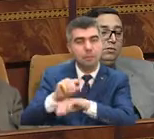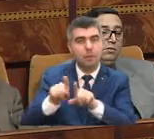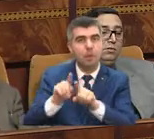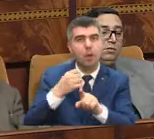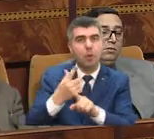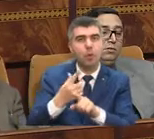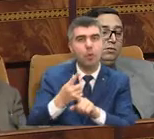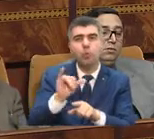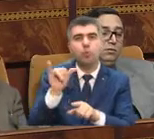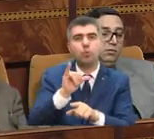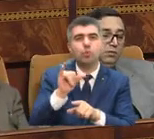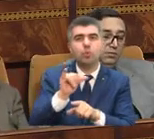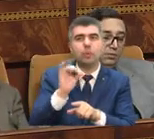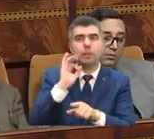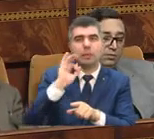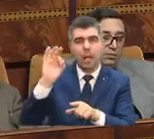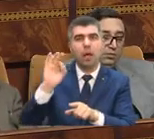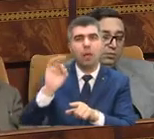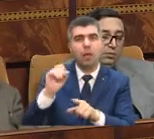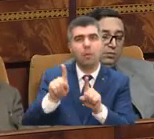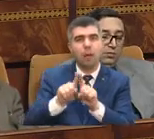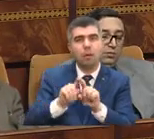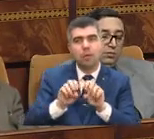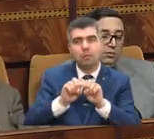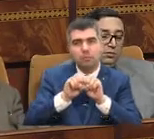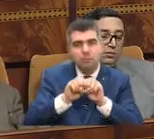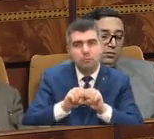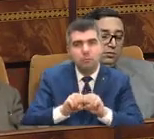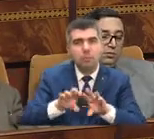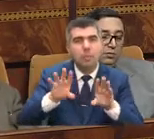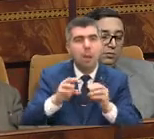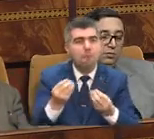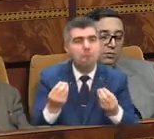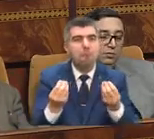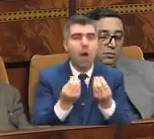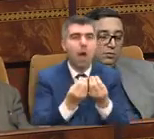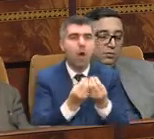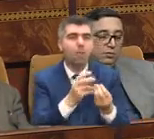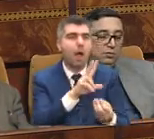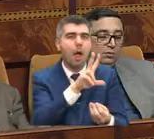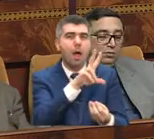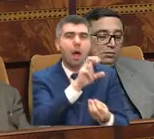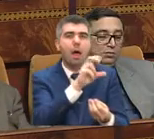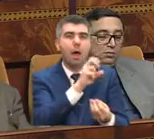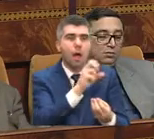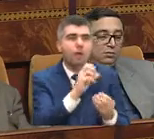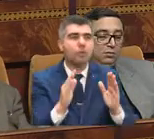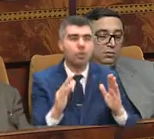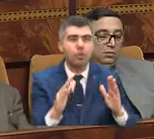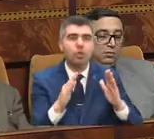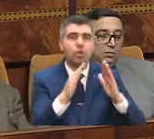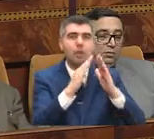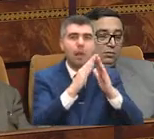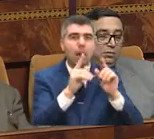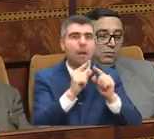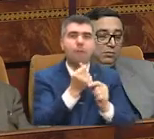شغي يكلفونا إلى منهم رهج إشارة هاد السياحة الجبلية ويطلعوا مع هاد الناس